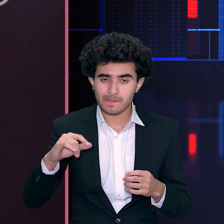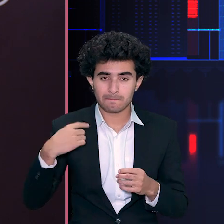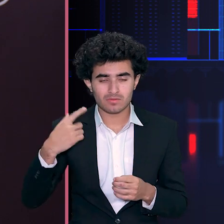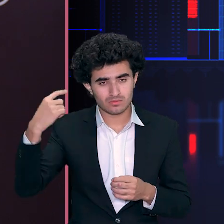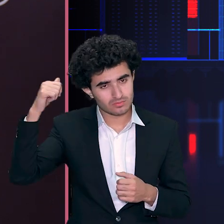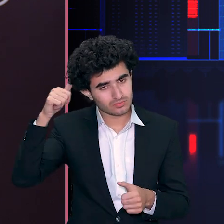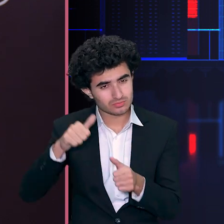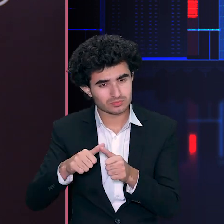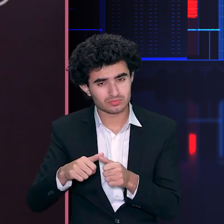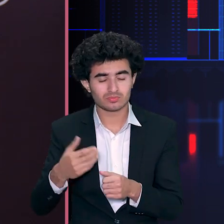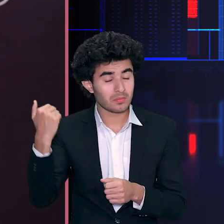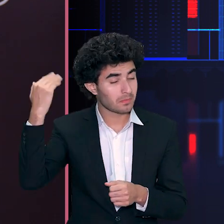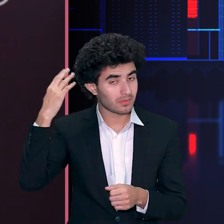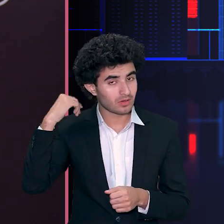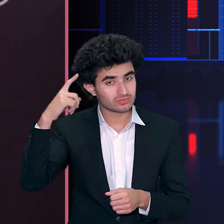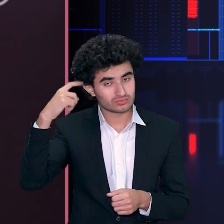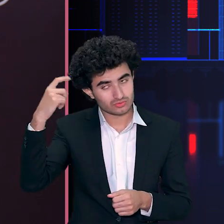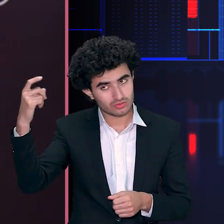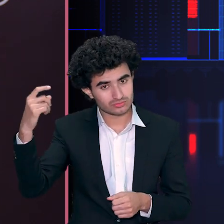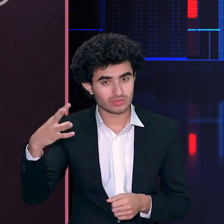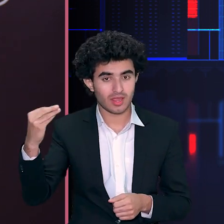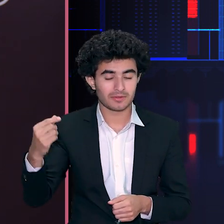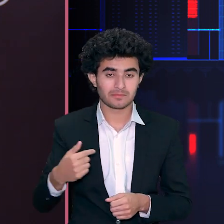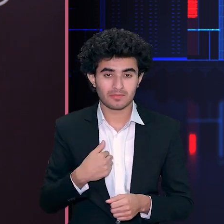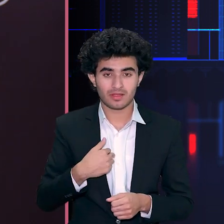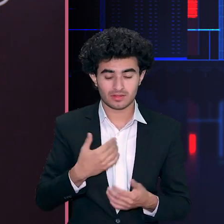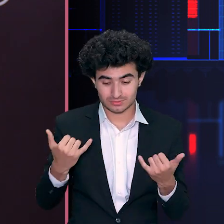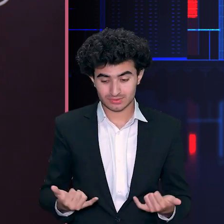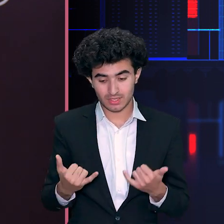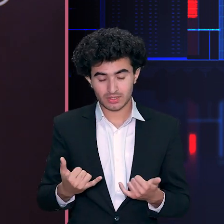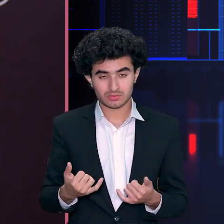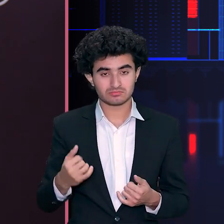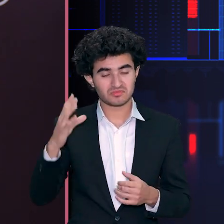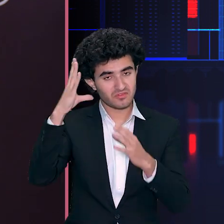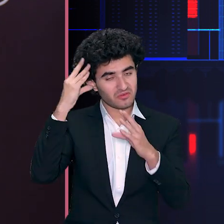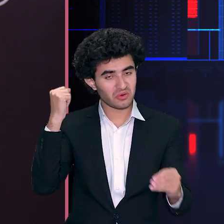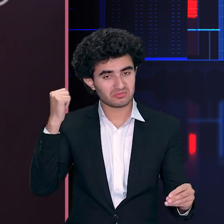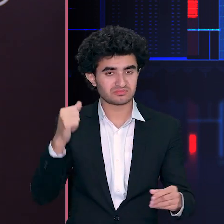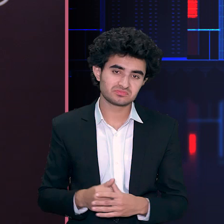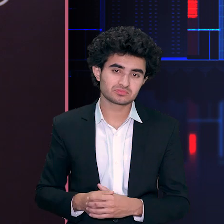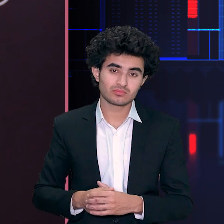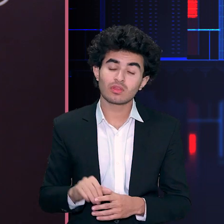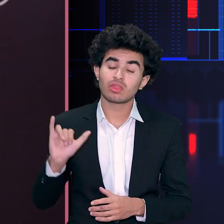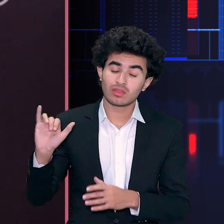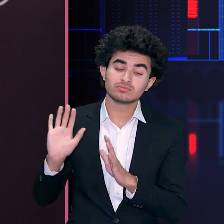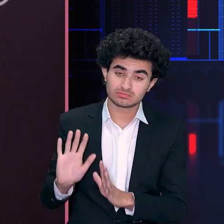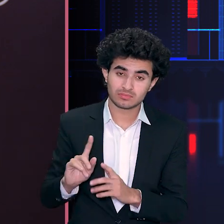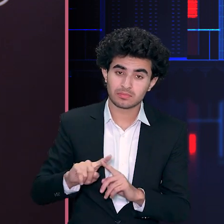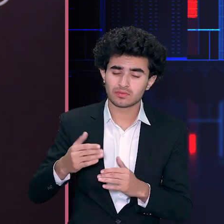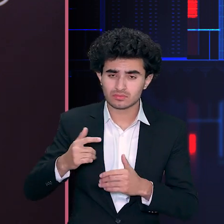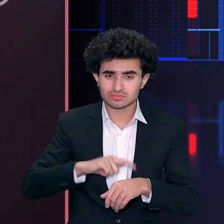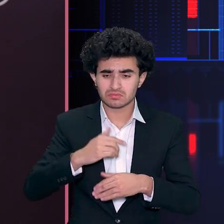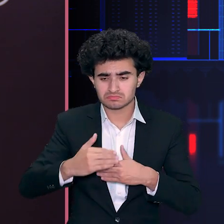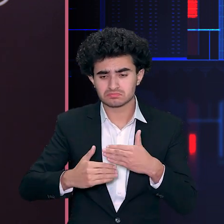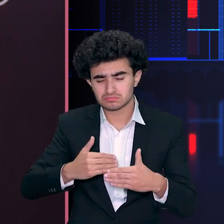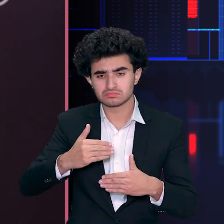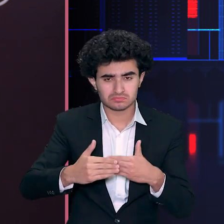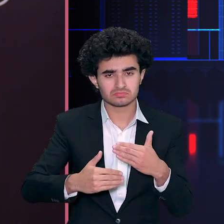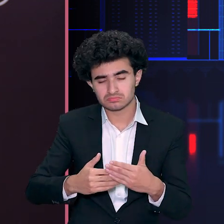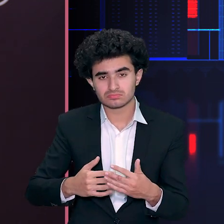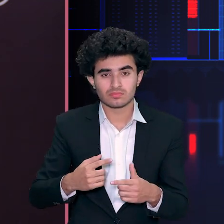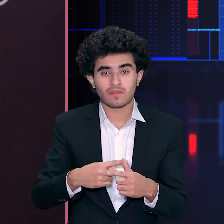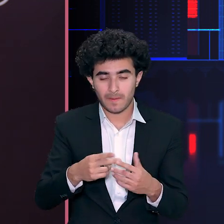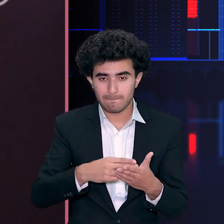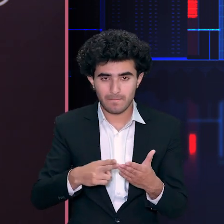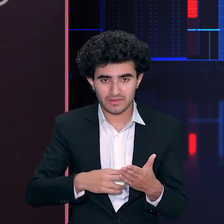تھے، اور میں اپنے پریزنس کو بھول جاتا ہوں۔ وہ چیزیں تو تھی، پھر مجھے آہستہ آہستہ جب یہ پینٹنگز اور ایک ایج